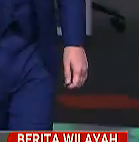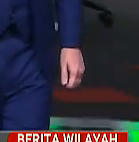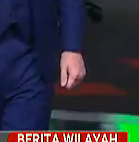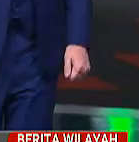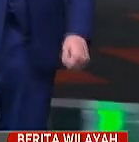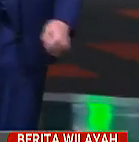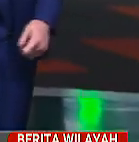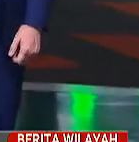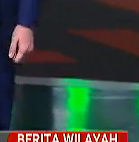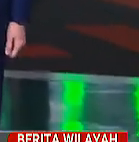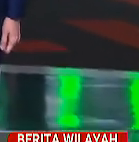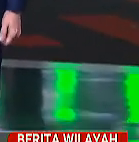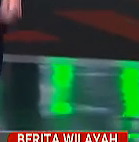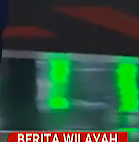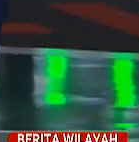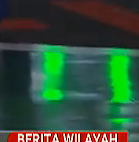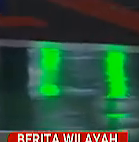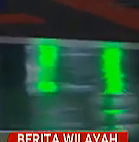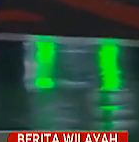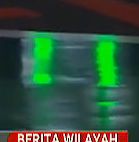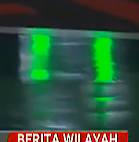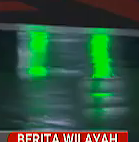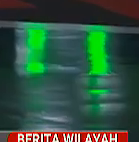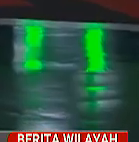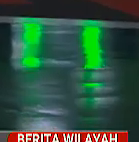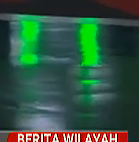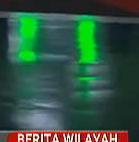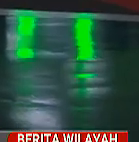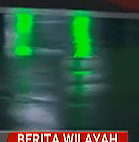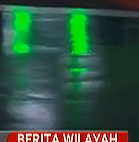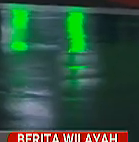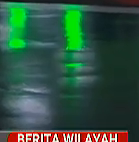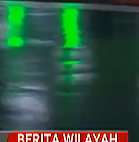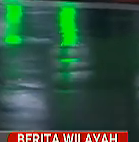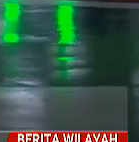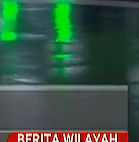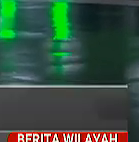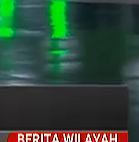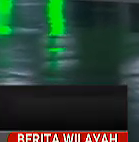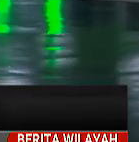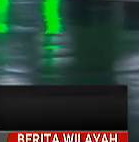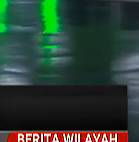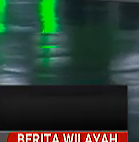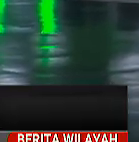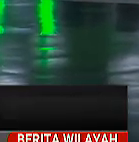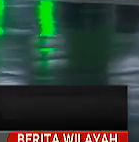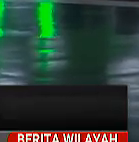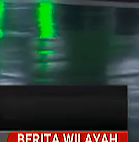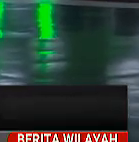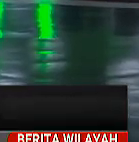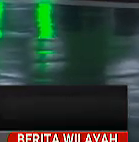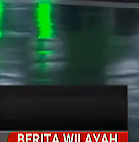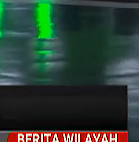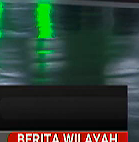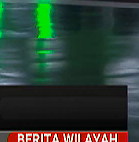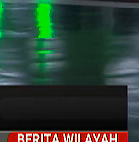Assalamualaikum dan salam sejahtera. Berita Wilayah 19 Februari 2021 bersama saya Miza Jati Muhammad dan juga rakan juru